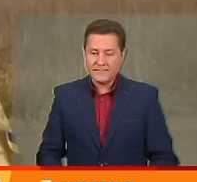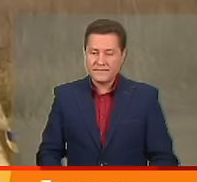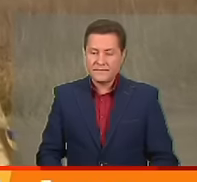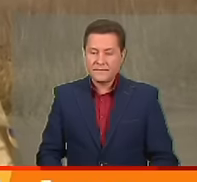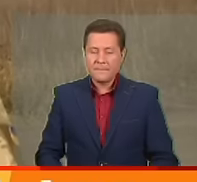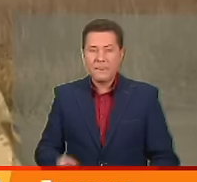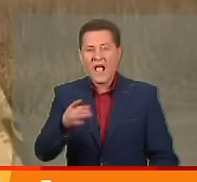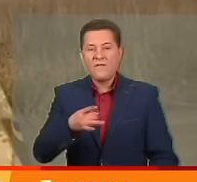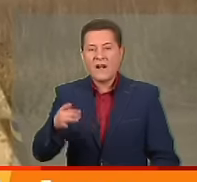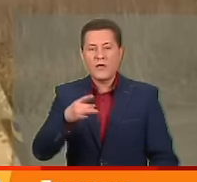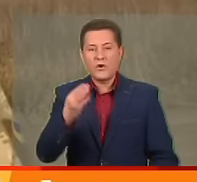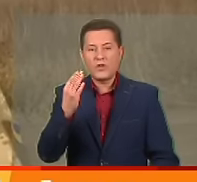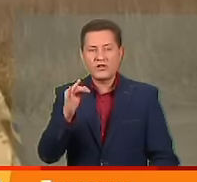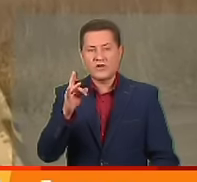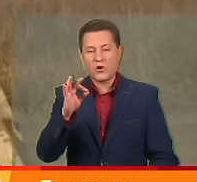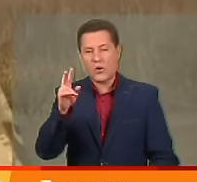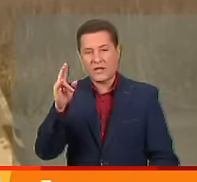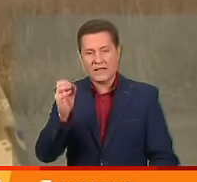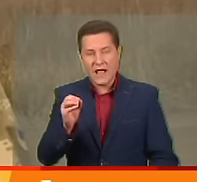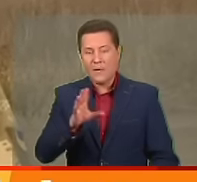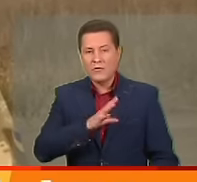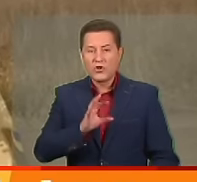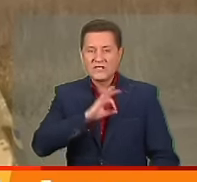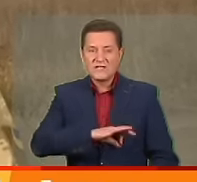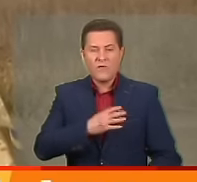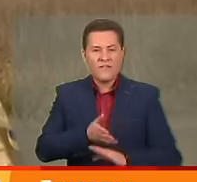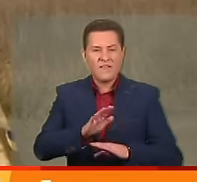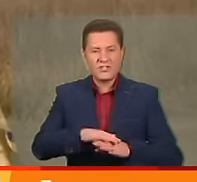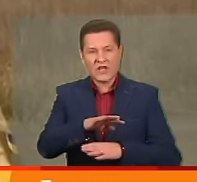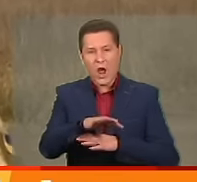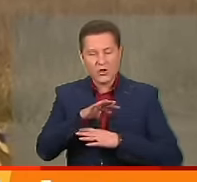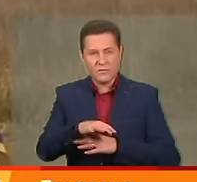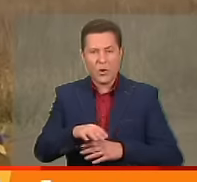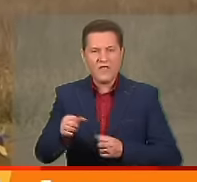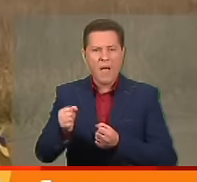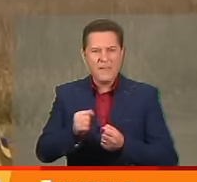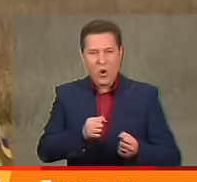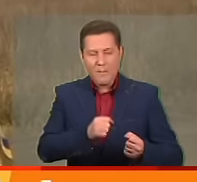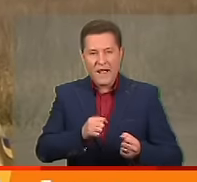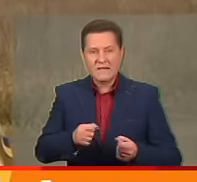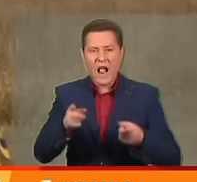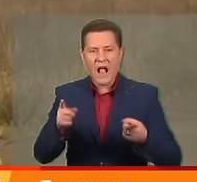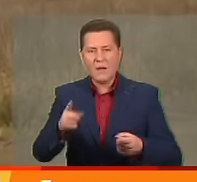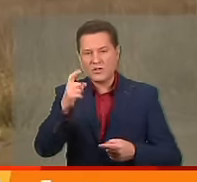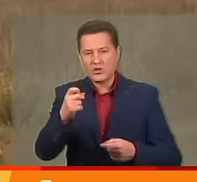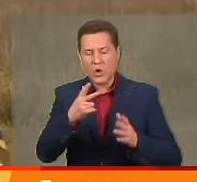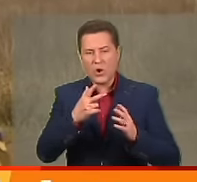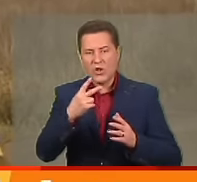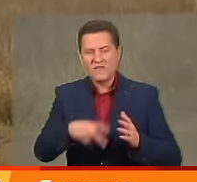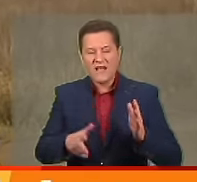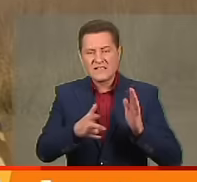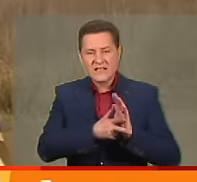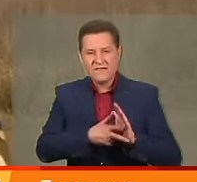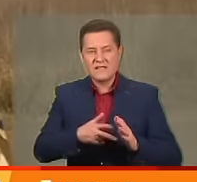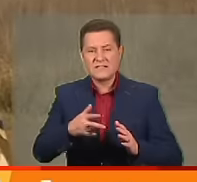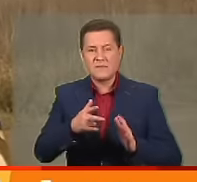В районі Широкіна було застосовано важке озброєння, міномети калібром 120 82